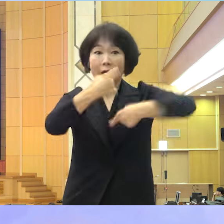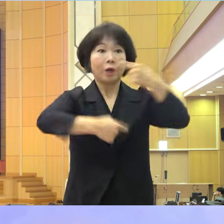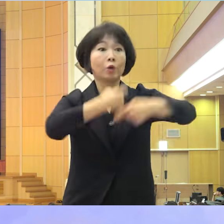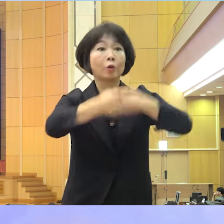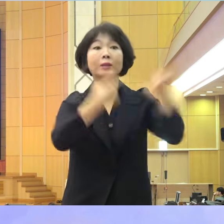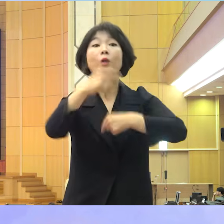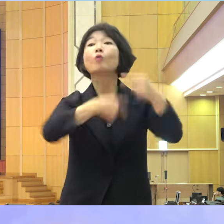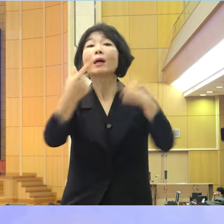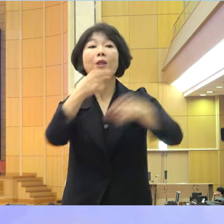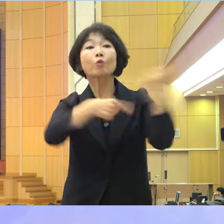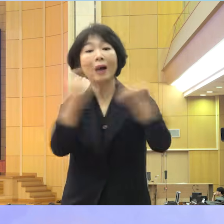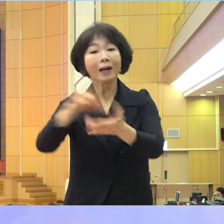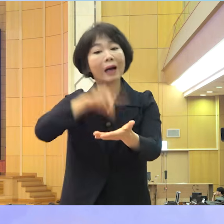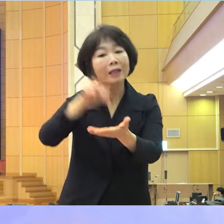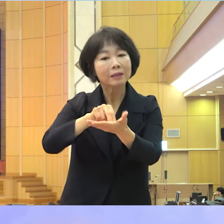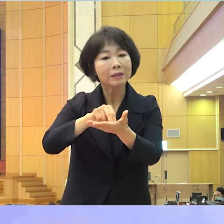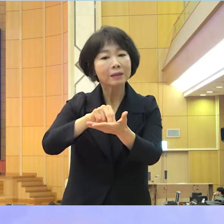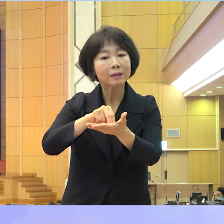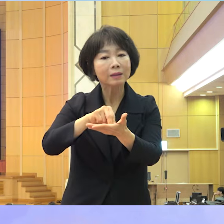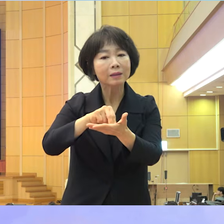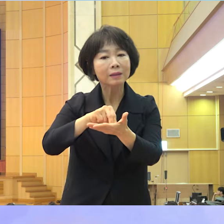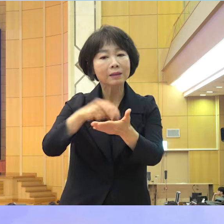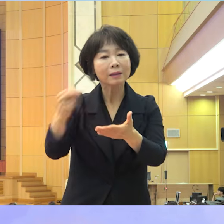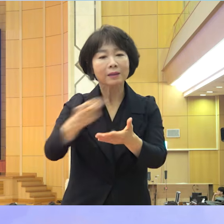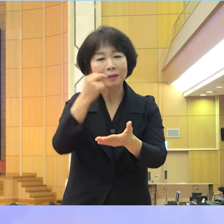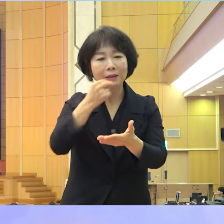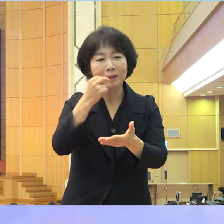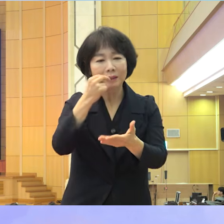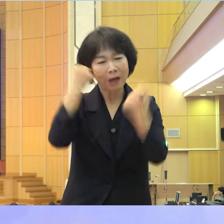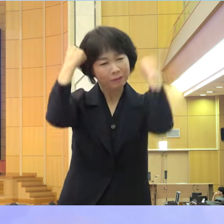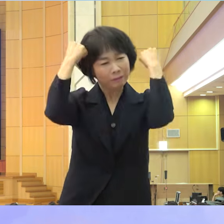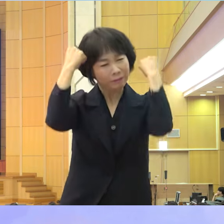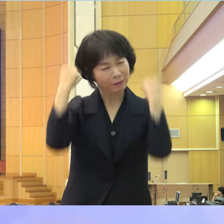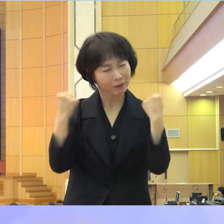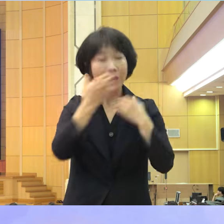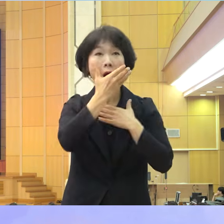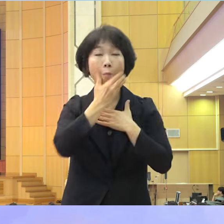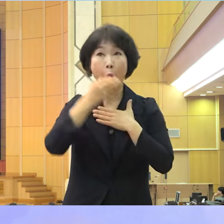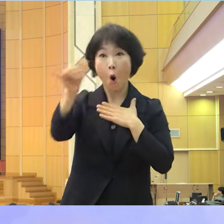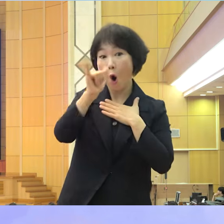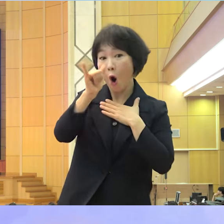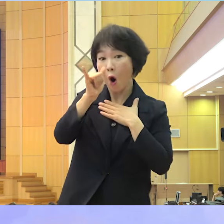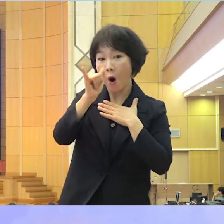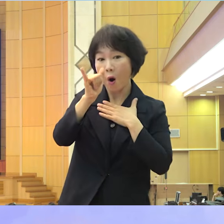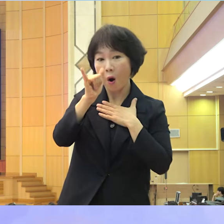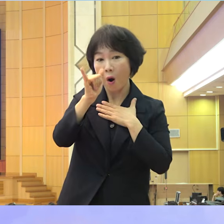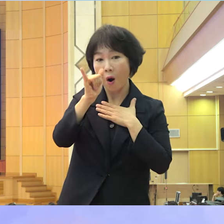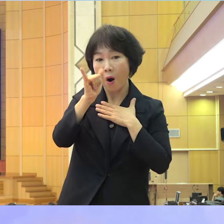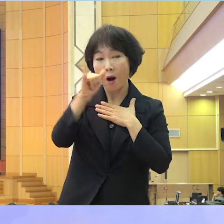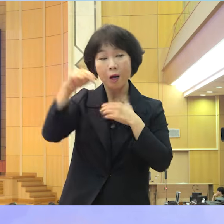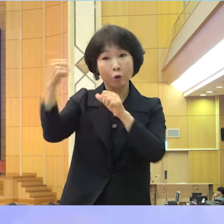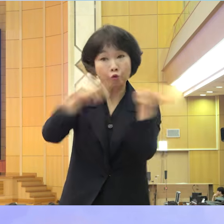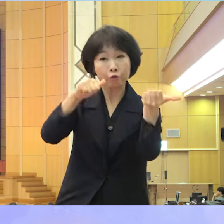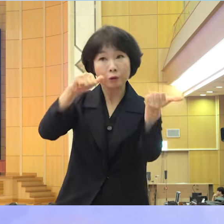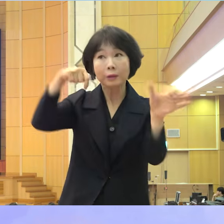제목을 따라하겠습니다. 생전에 복이 있고